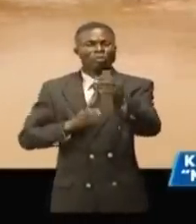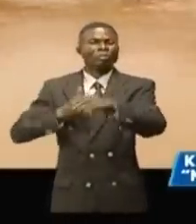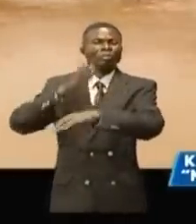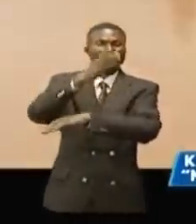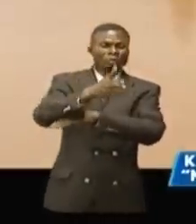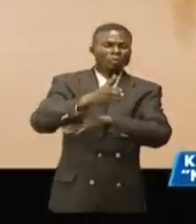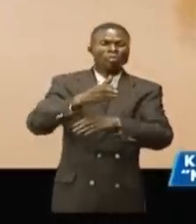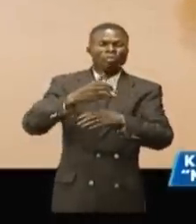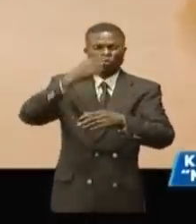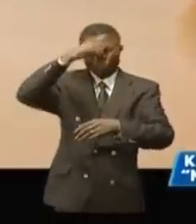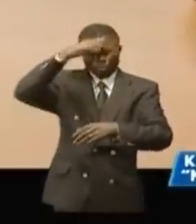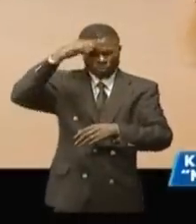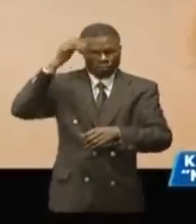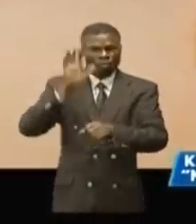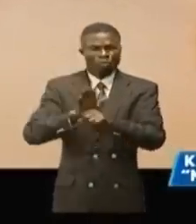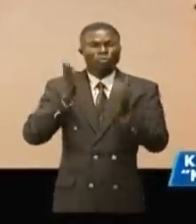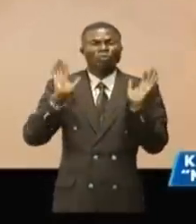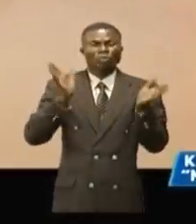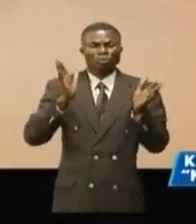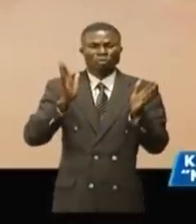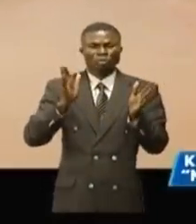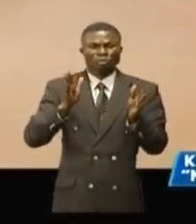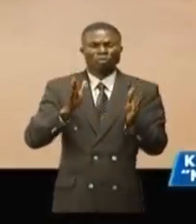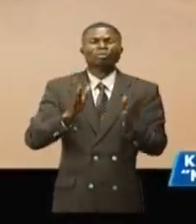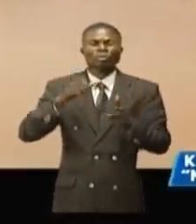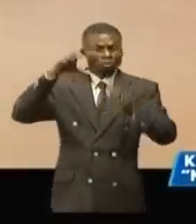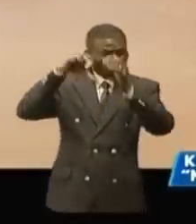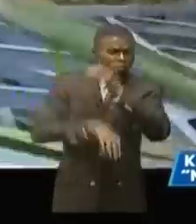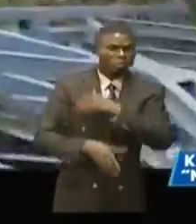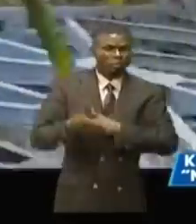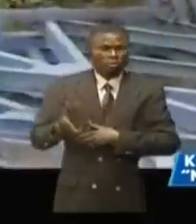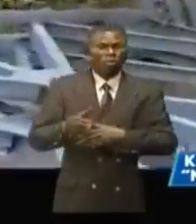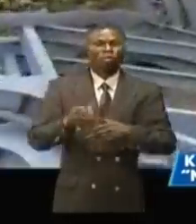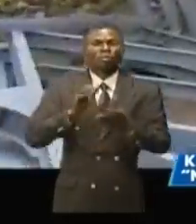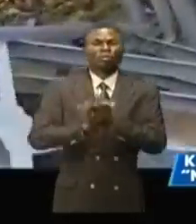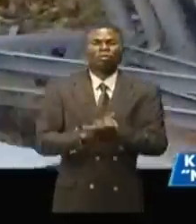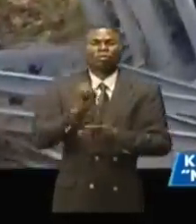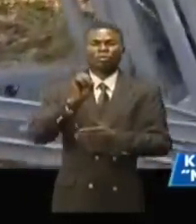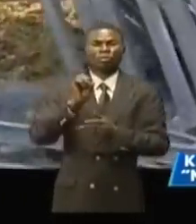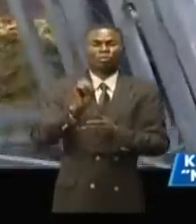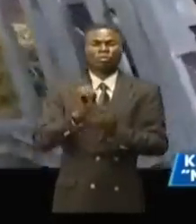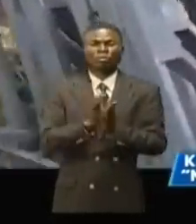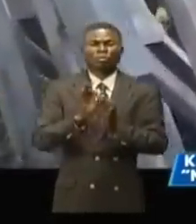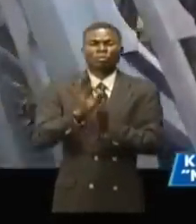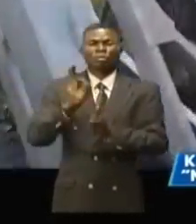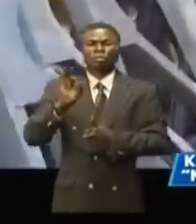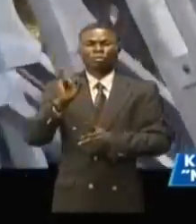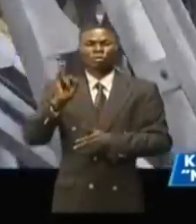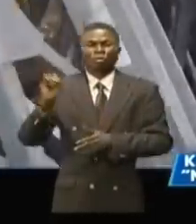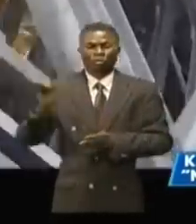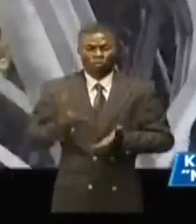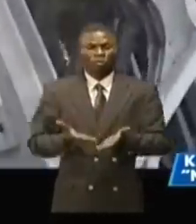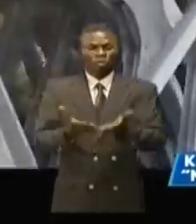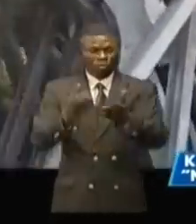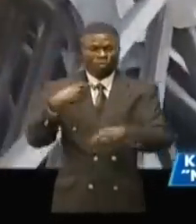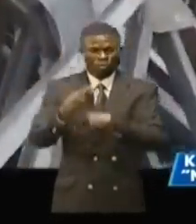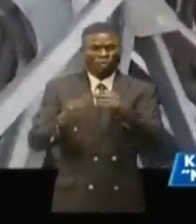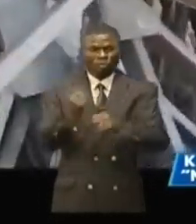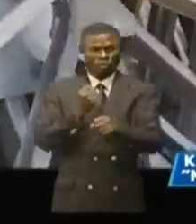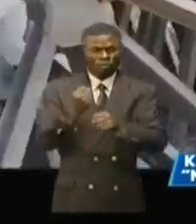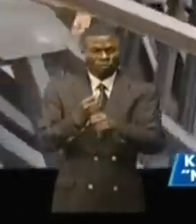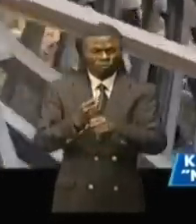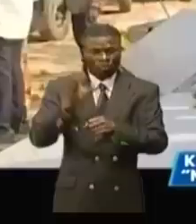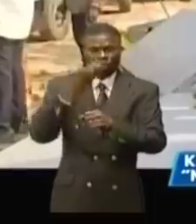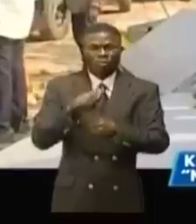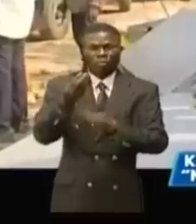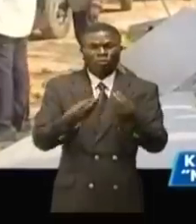les risques et autres effets néfastes qui peuvent en découler. Et l'office des routes n'en demeure pas moins insensible à ce calvaire